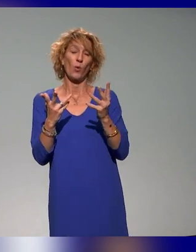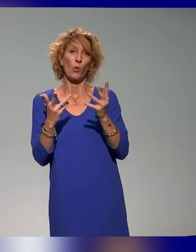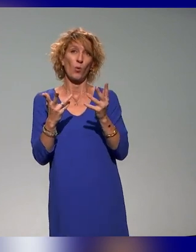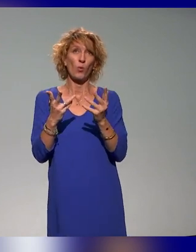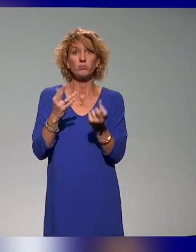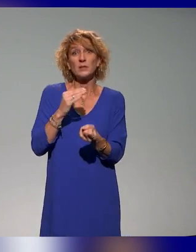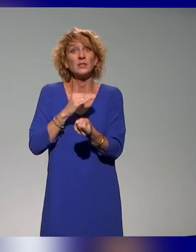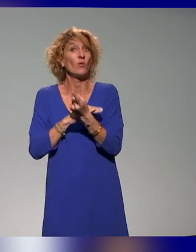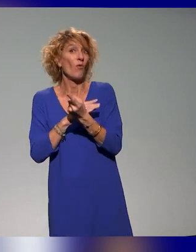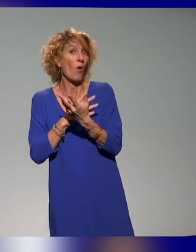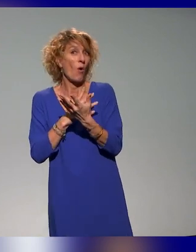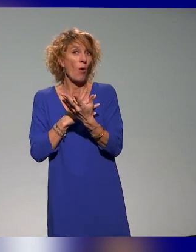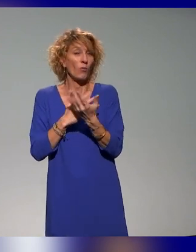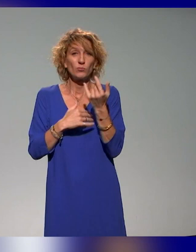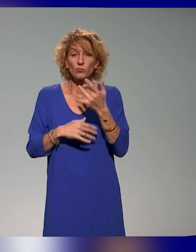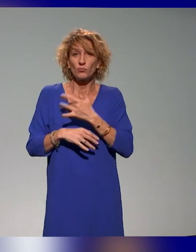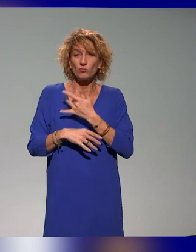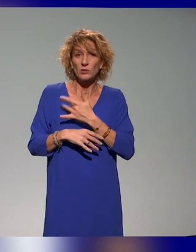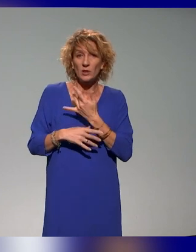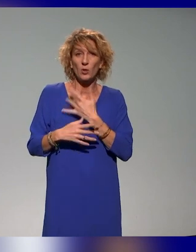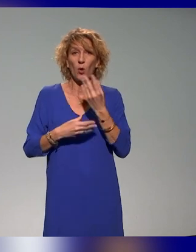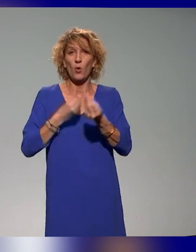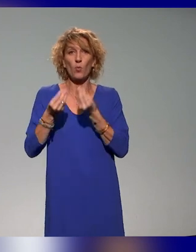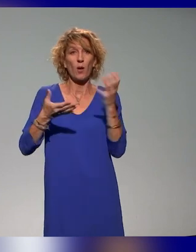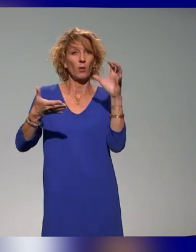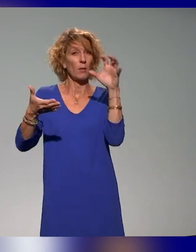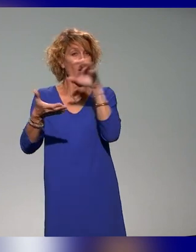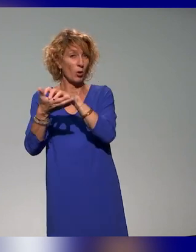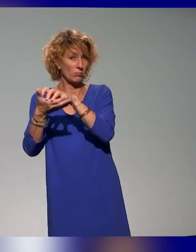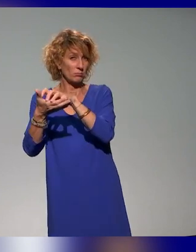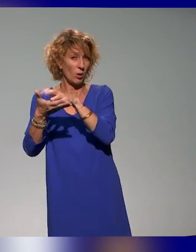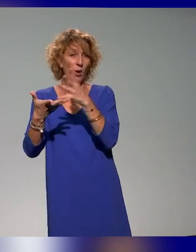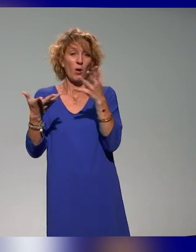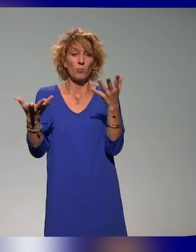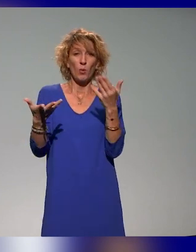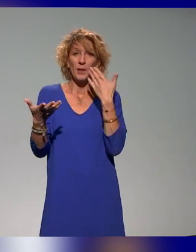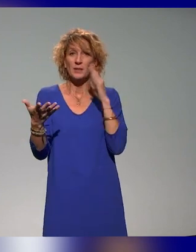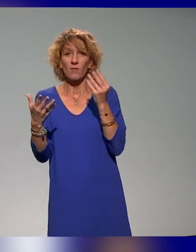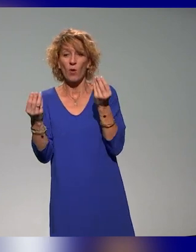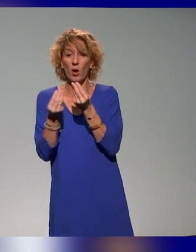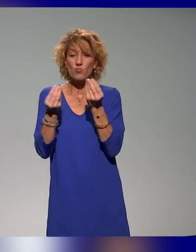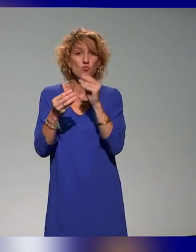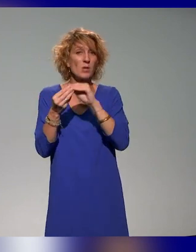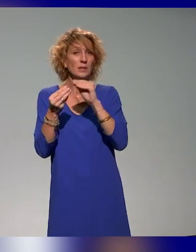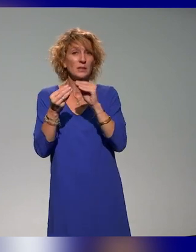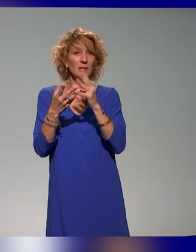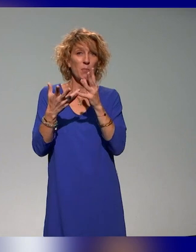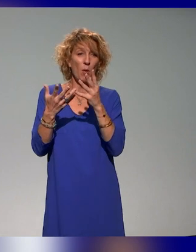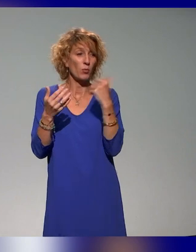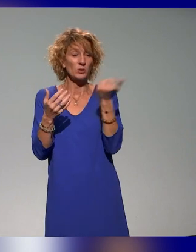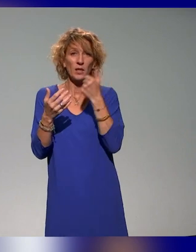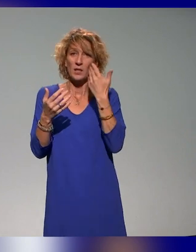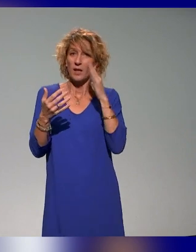innovants. On peut ajouter des blocs qui peuvent être utiles pour les apprenants, pour savoir où ils se situent dans leur progression individuelle